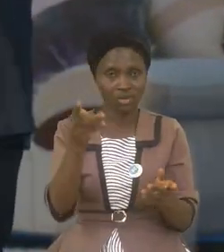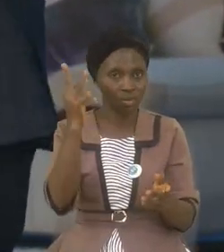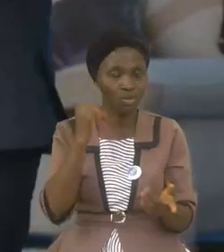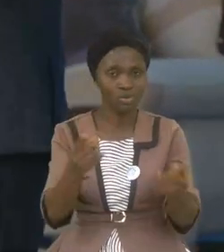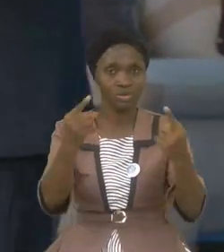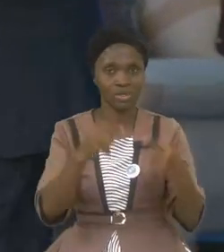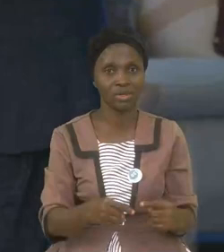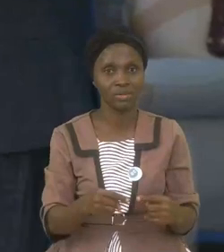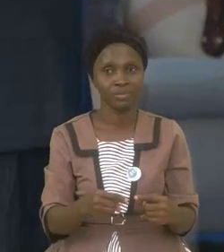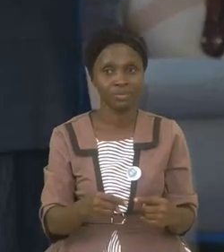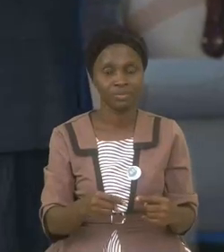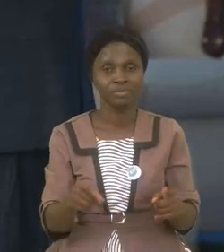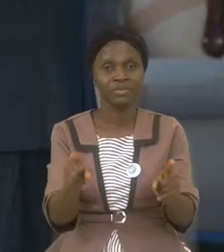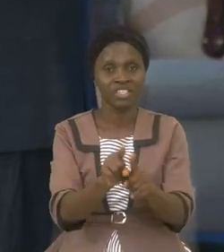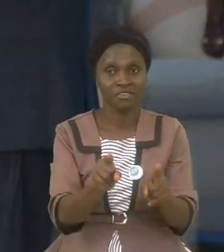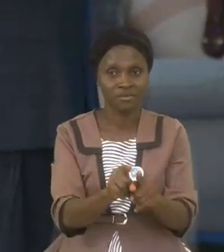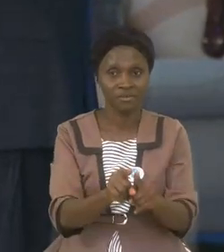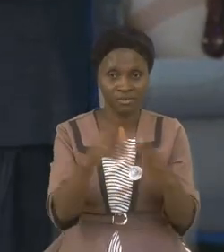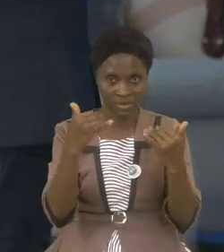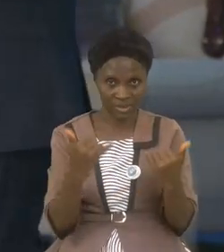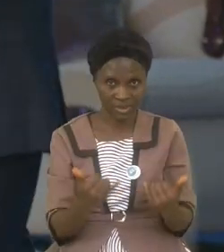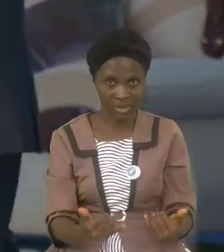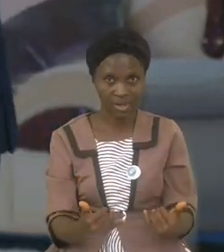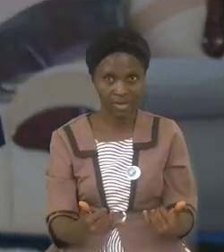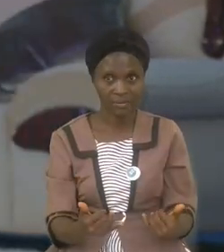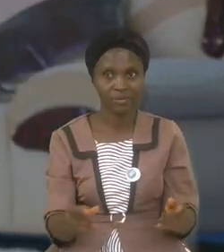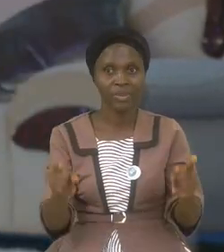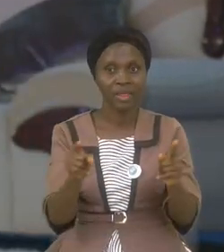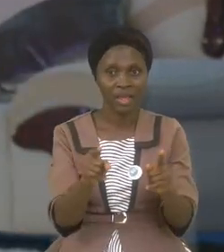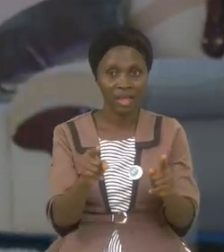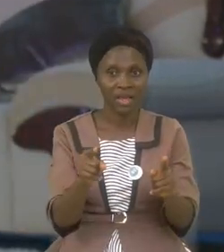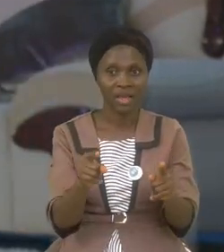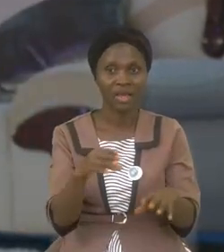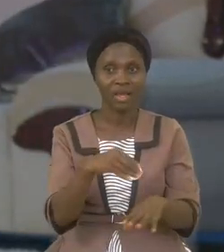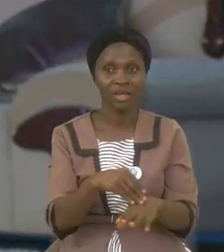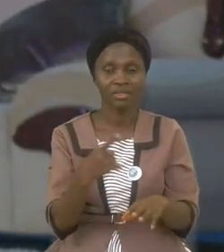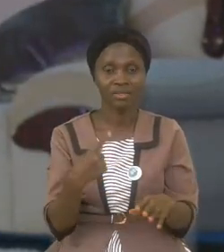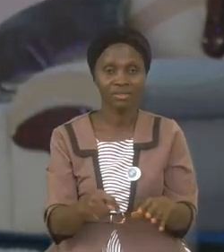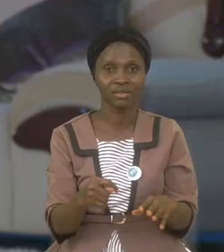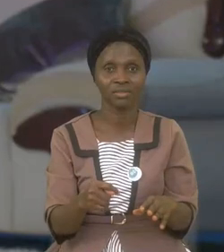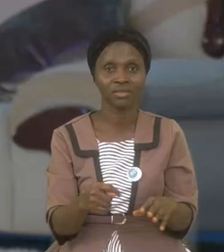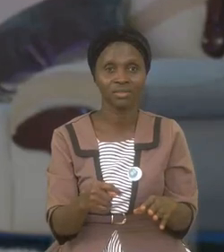Luc 19, 37. Et lorsque déjà il approchait de Jérusalem,